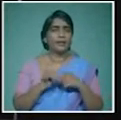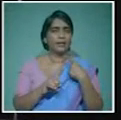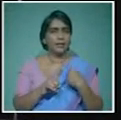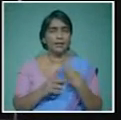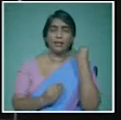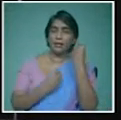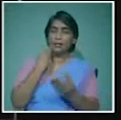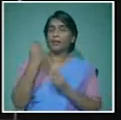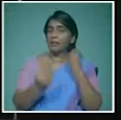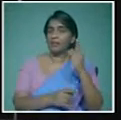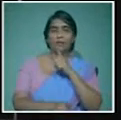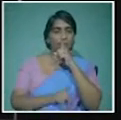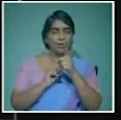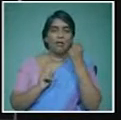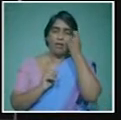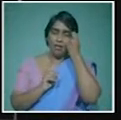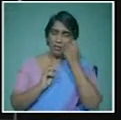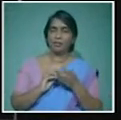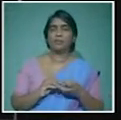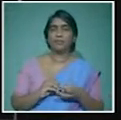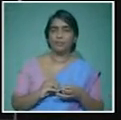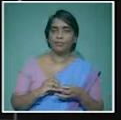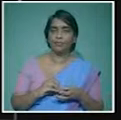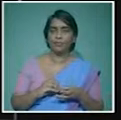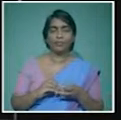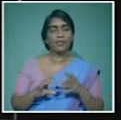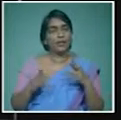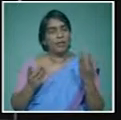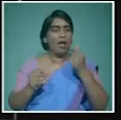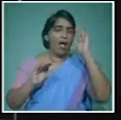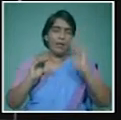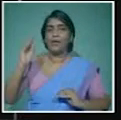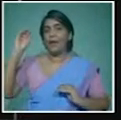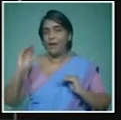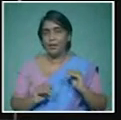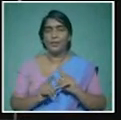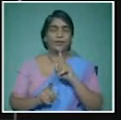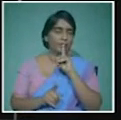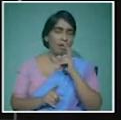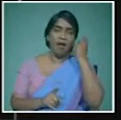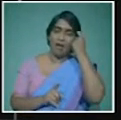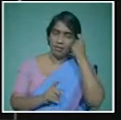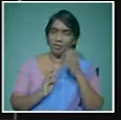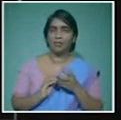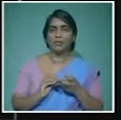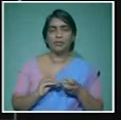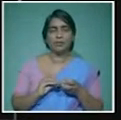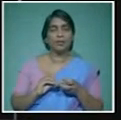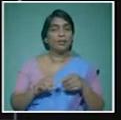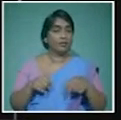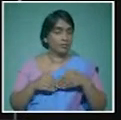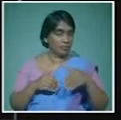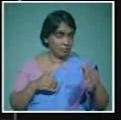අරක දෙනවා මේක දෙනවා කියලා කියවන යෝජනා. එහෙම නැත්නම් අරක අඩු කරනවා මේක අඩු කරනවා කියන යෝජනාව.